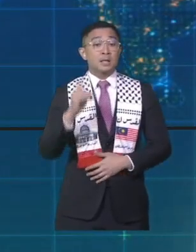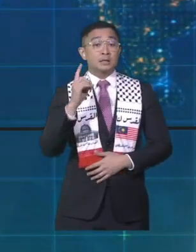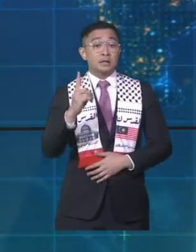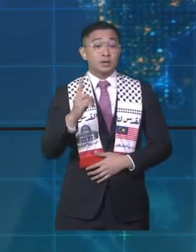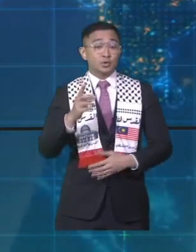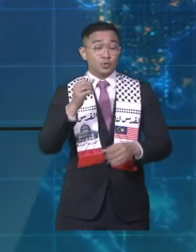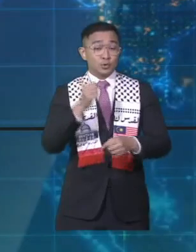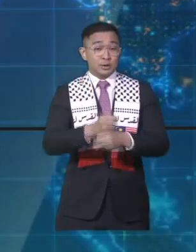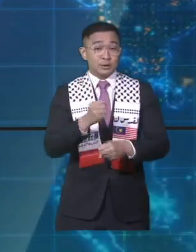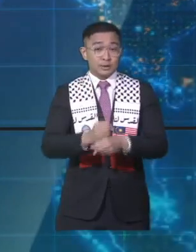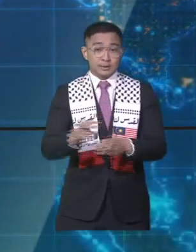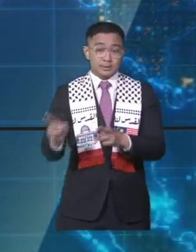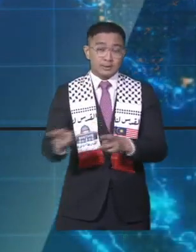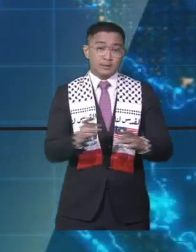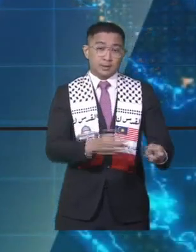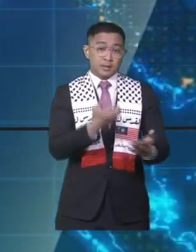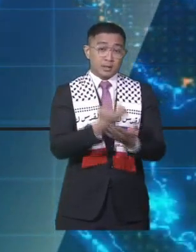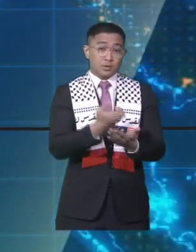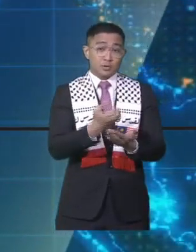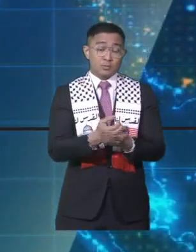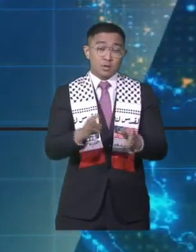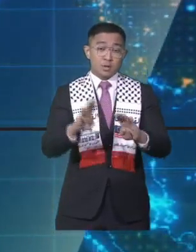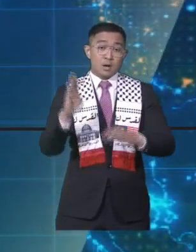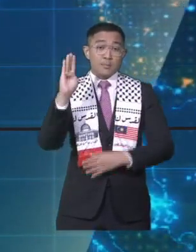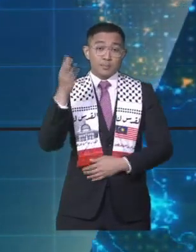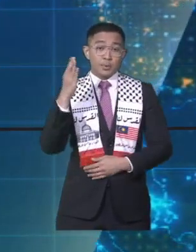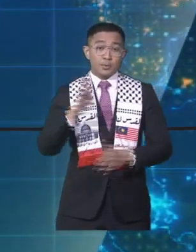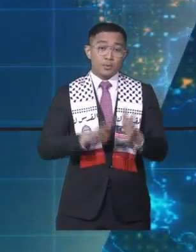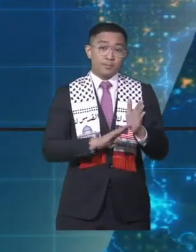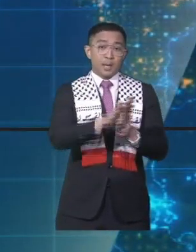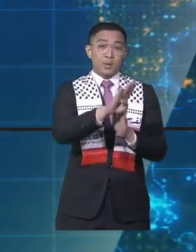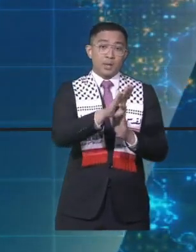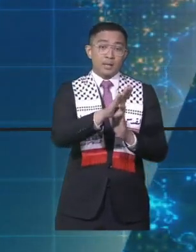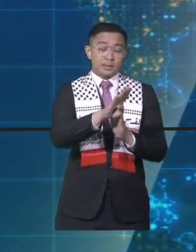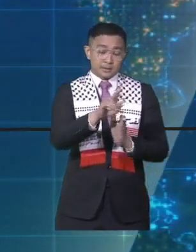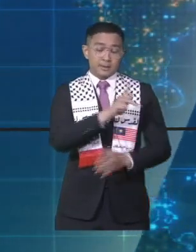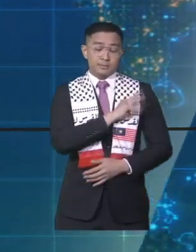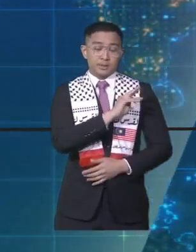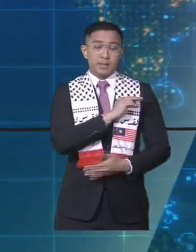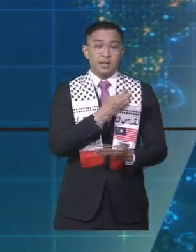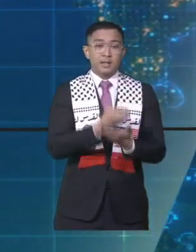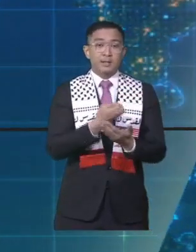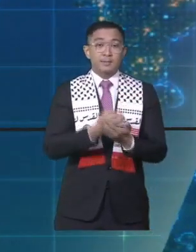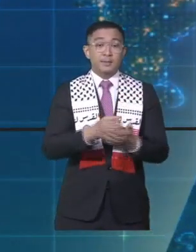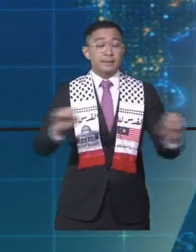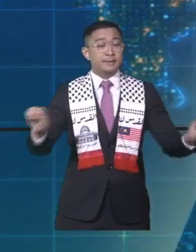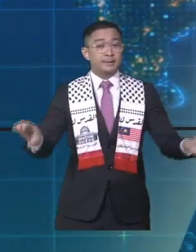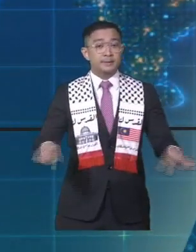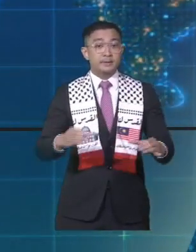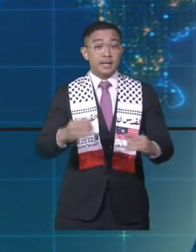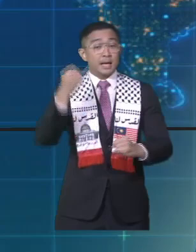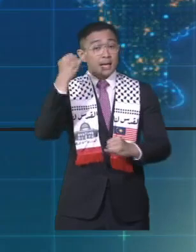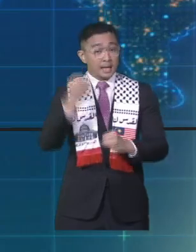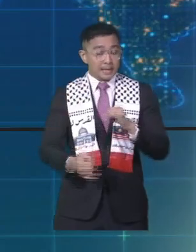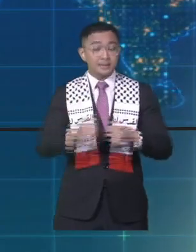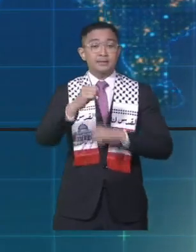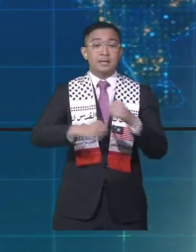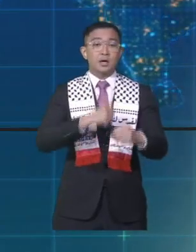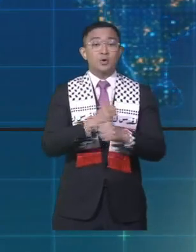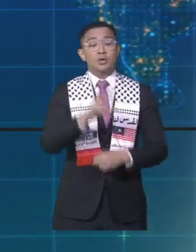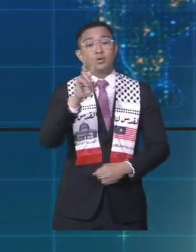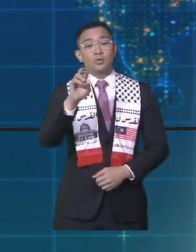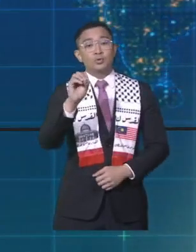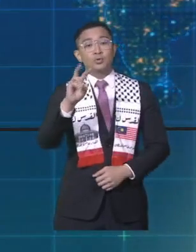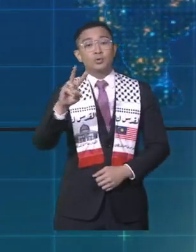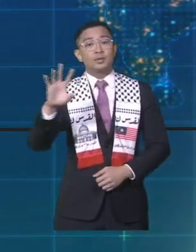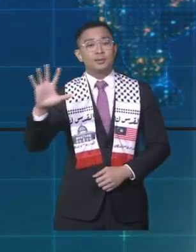Satu rangka kerja dan strategi ekonomi biru sedang dibangunkan di peringkat Kementerian Ekonomi yang dijangka disiapkan menjelang akhir tahun